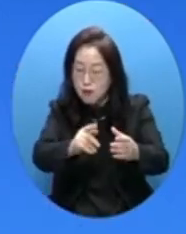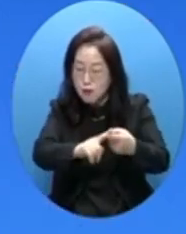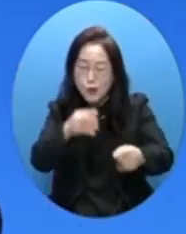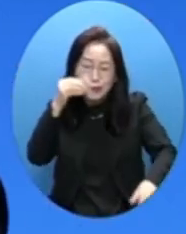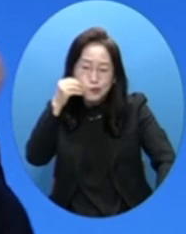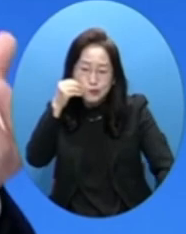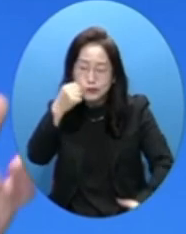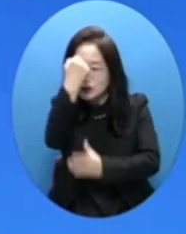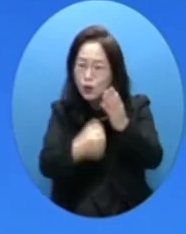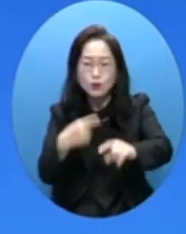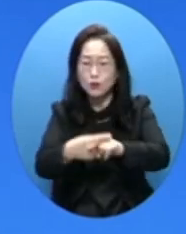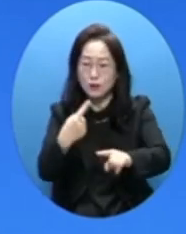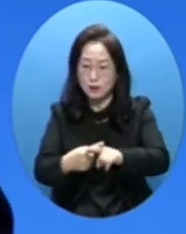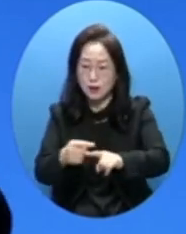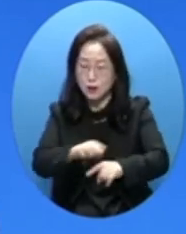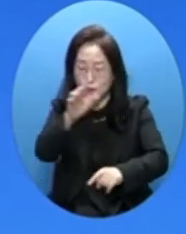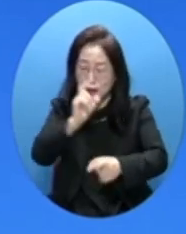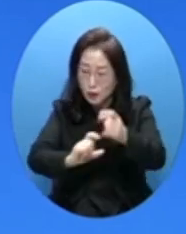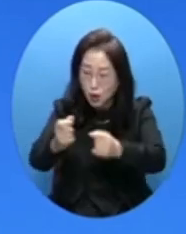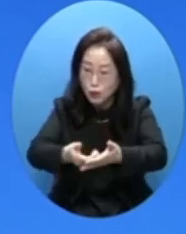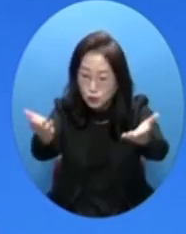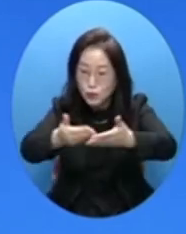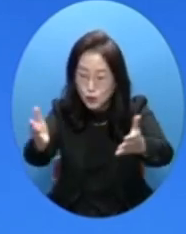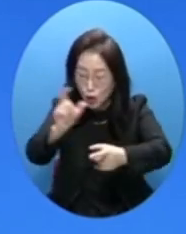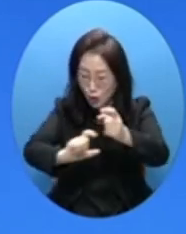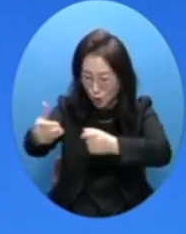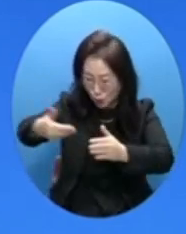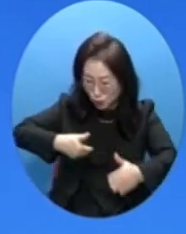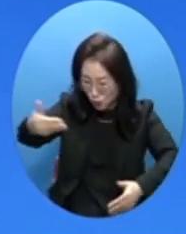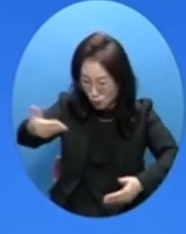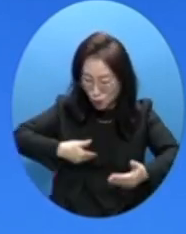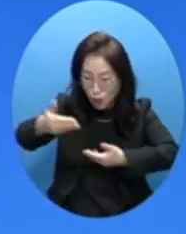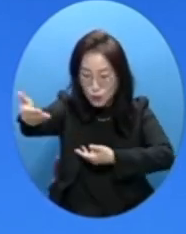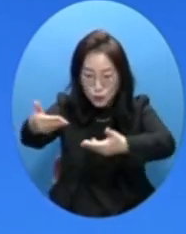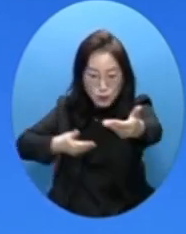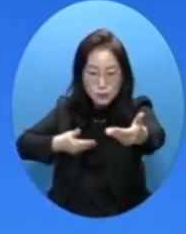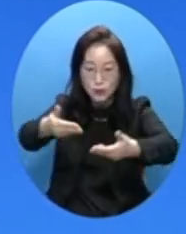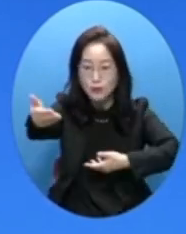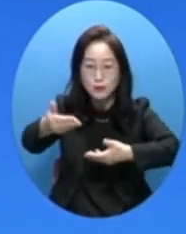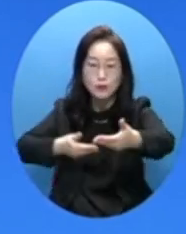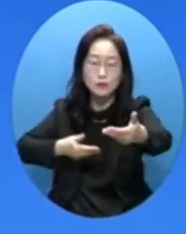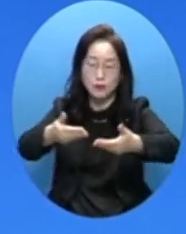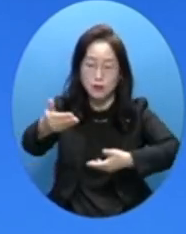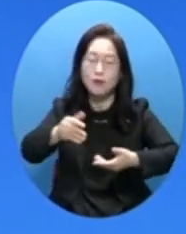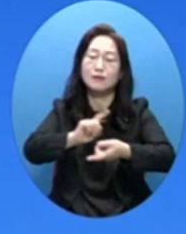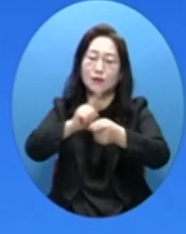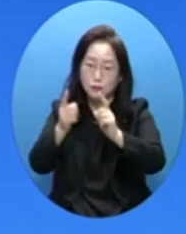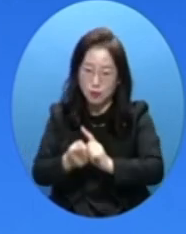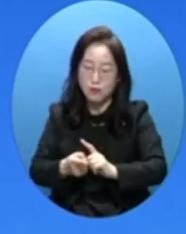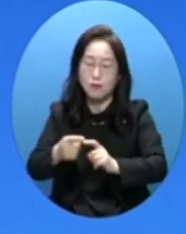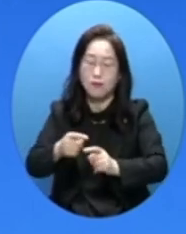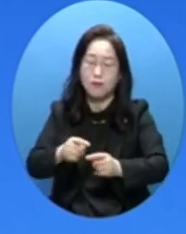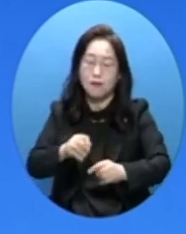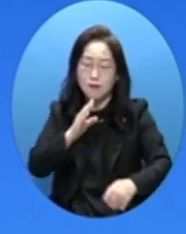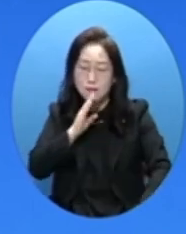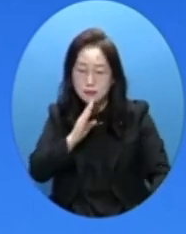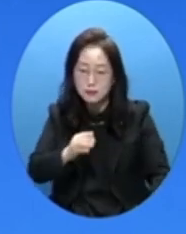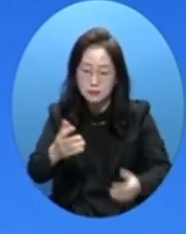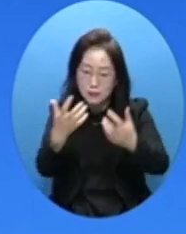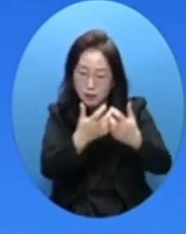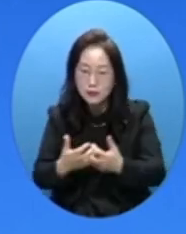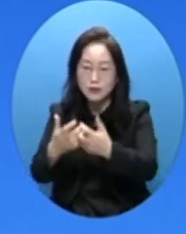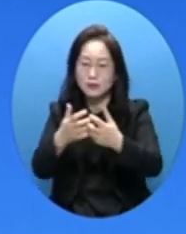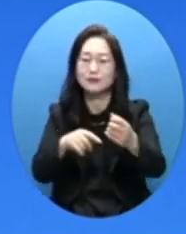더 많은 것을 주시고 또 주시고 또 주셔서 우리의 삶 가운데 풍성한 은혜가 늘 차고 넘쳐나게 만들어 주시는